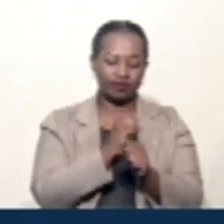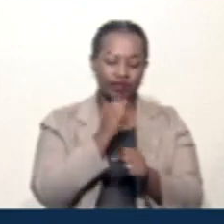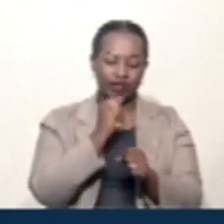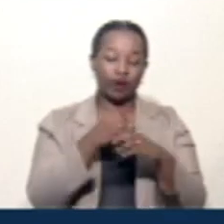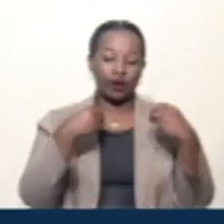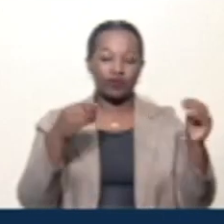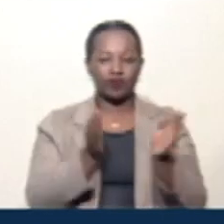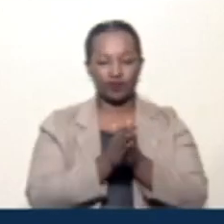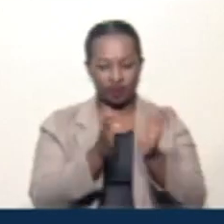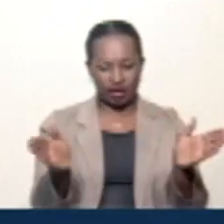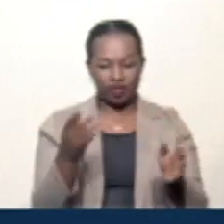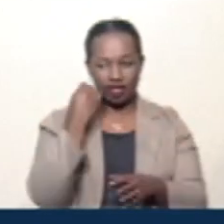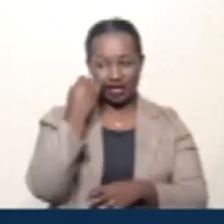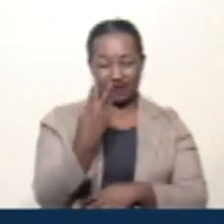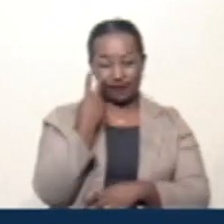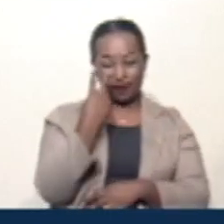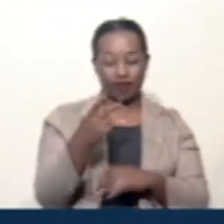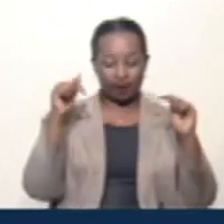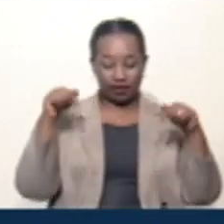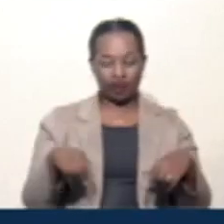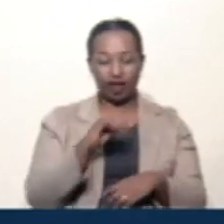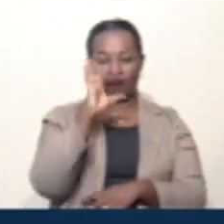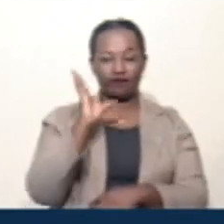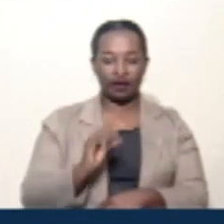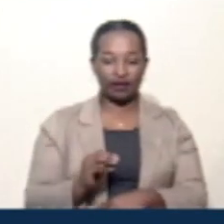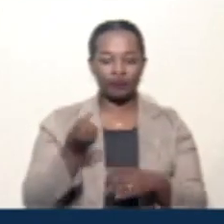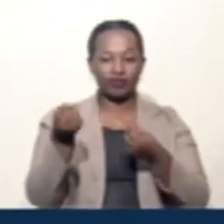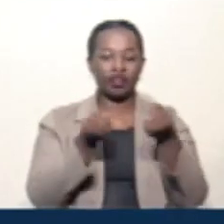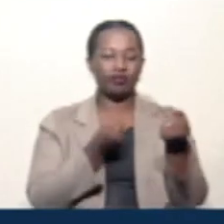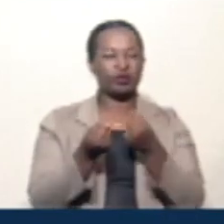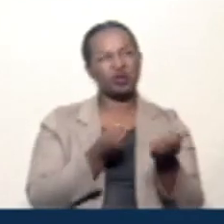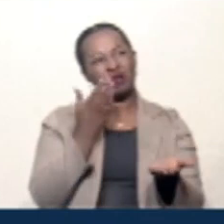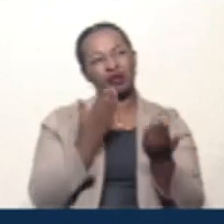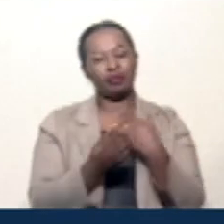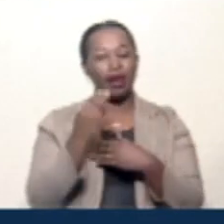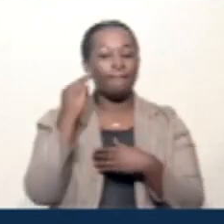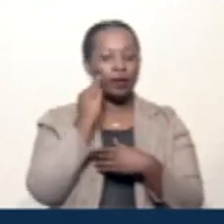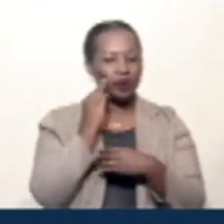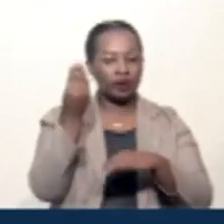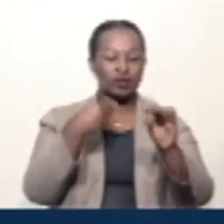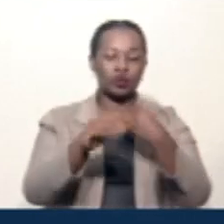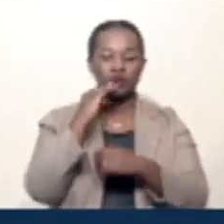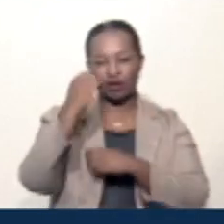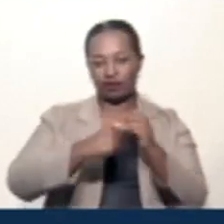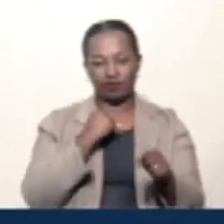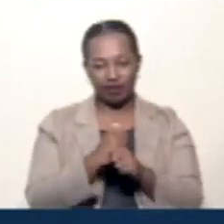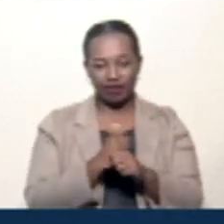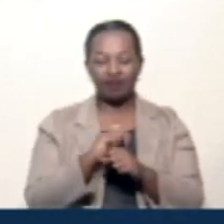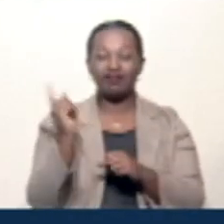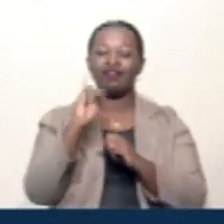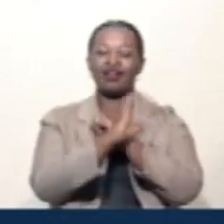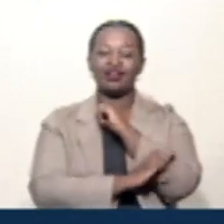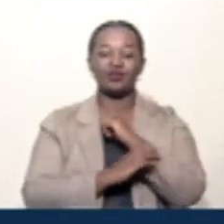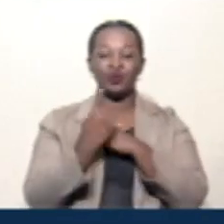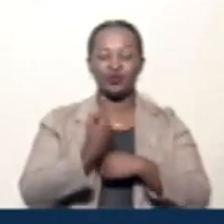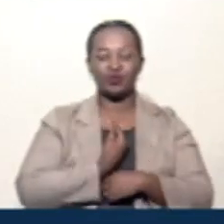rusange. Bibirebye ubu muri Afrika ni imodoka hafi miliyoni zigurishwa buri mwaka. Nta gihugu rero